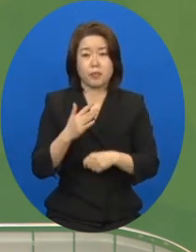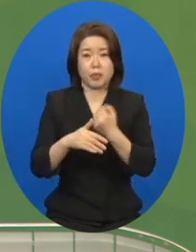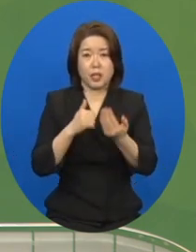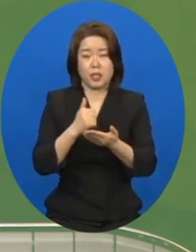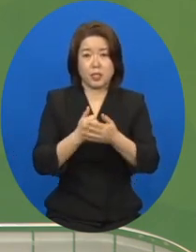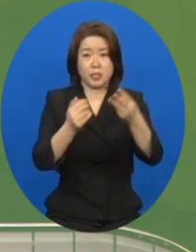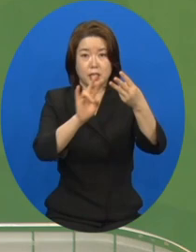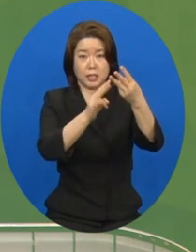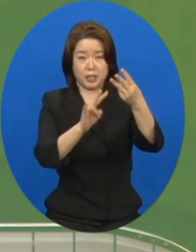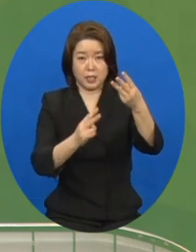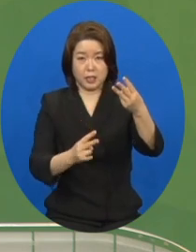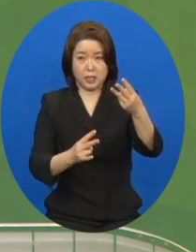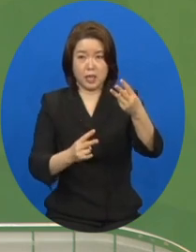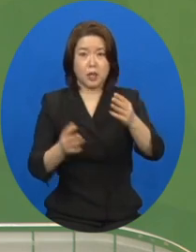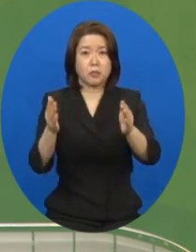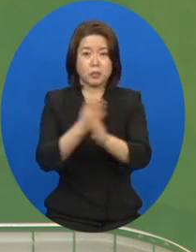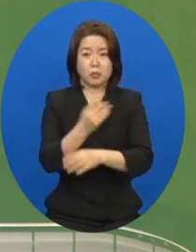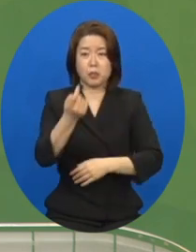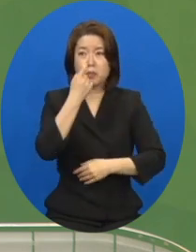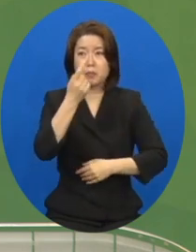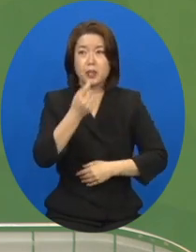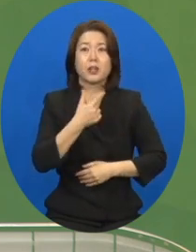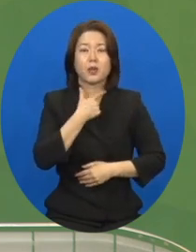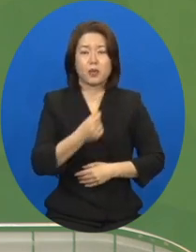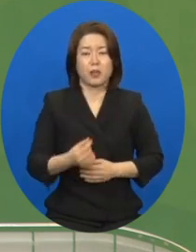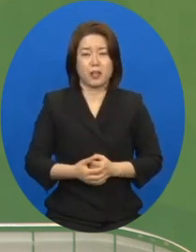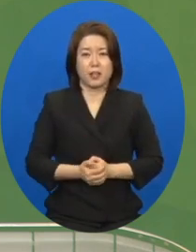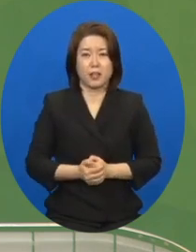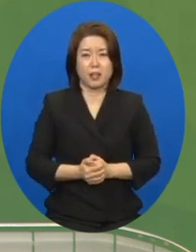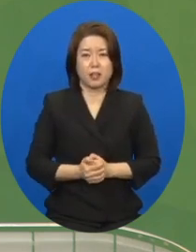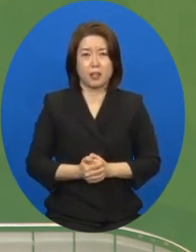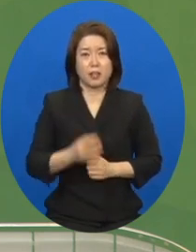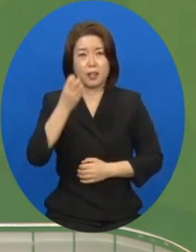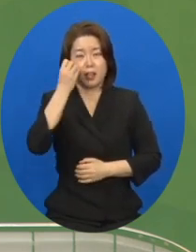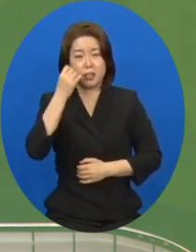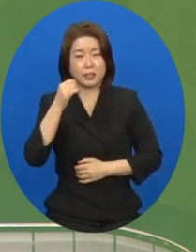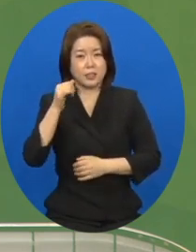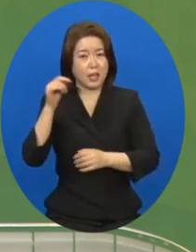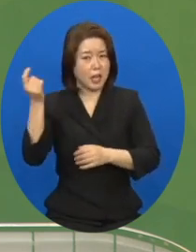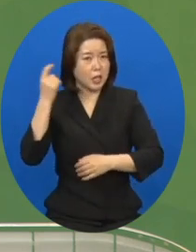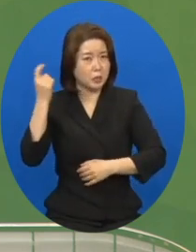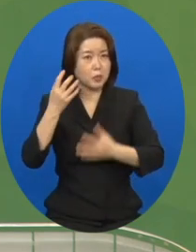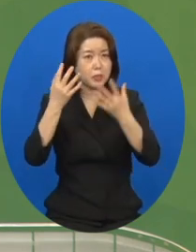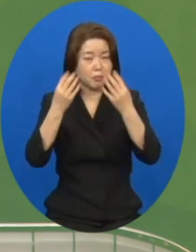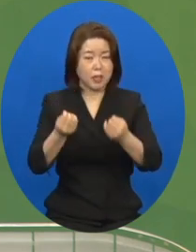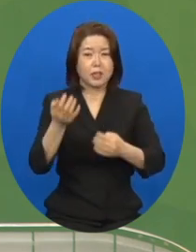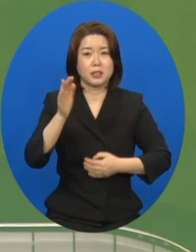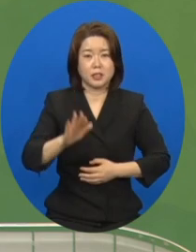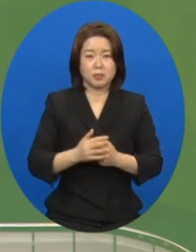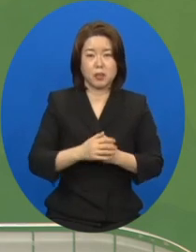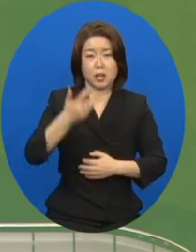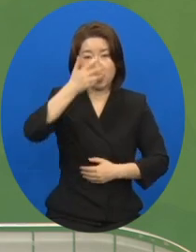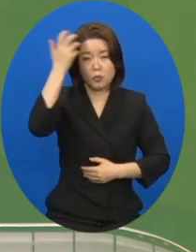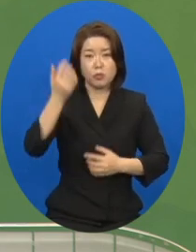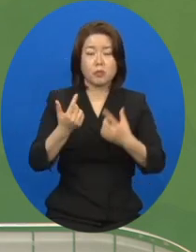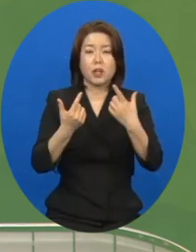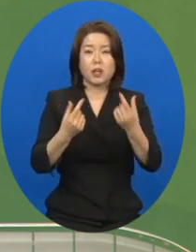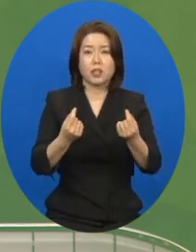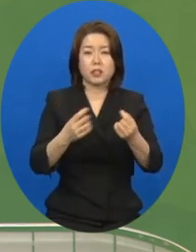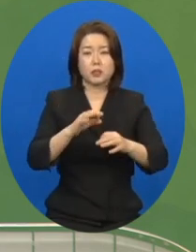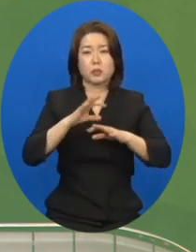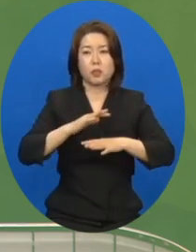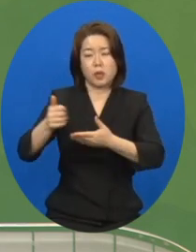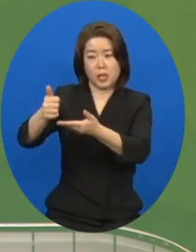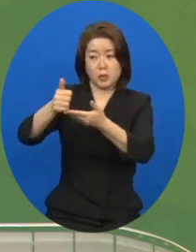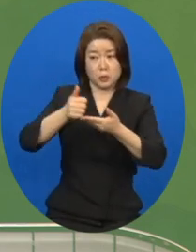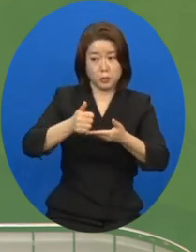라합에서 배우기 원합니다. 흉흉한 소식도 많이 들려오지만 꿈과 같은 하나님의 놀라운 초청의